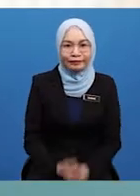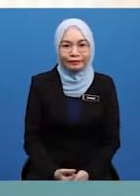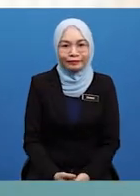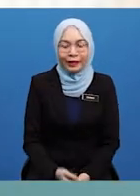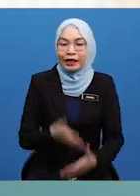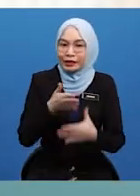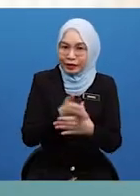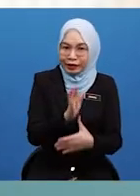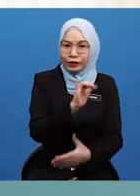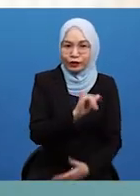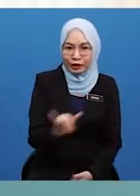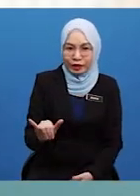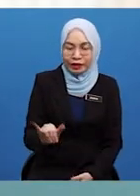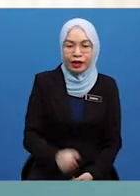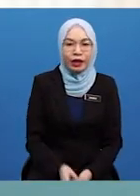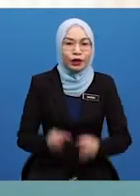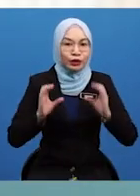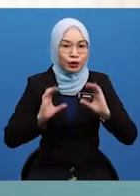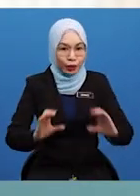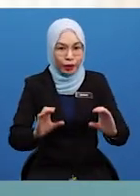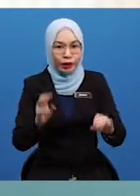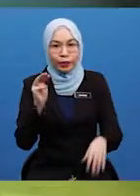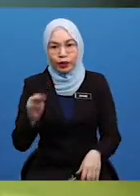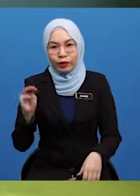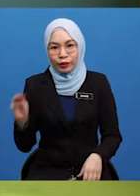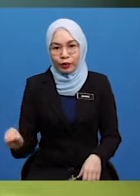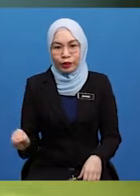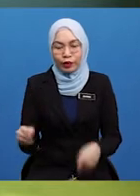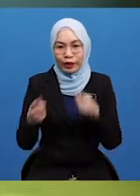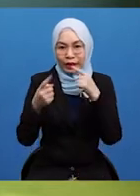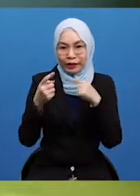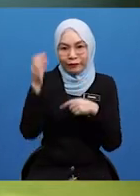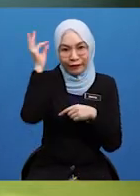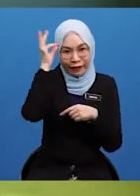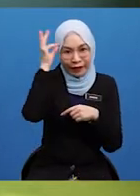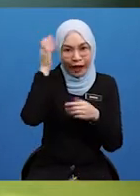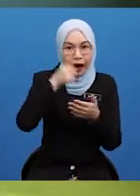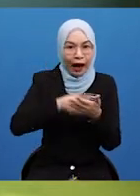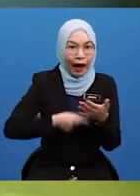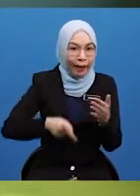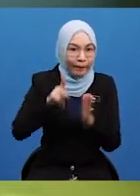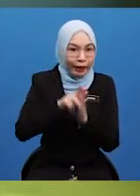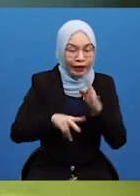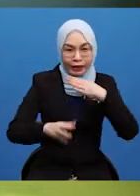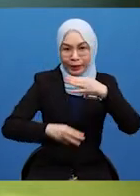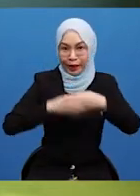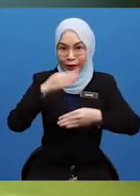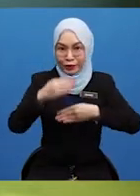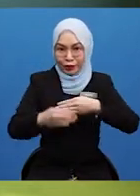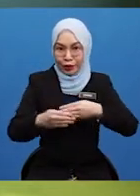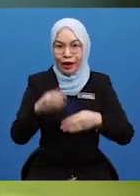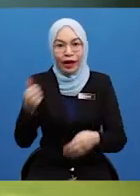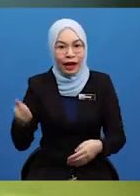seterusnya Cuba murid-murid TK Apakah kemajuan alat telekomunikasi